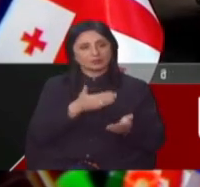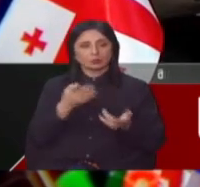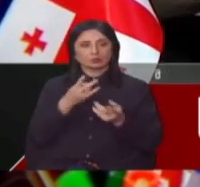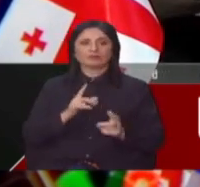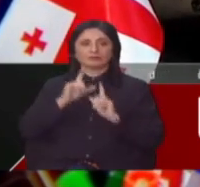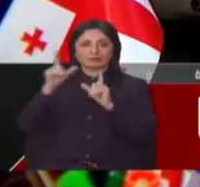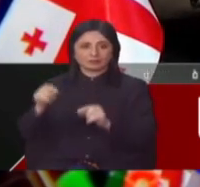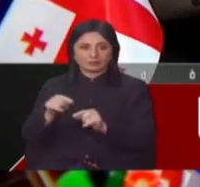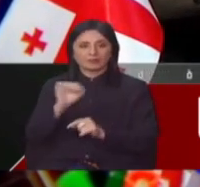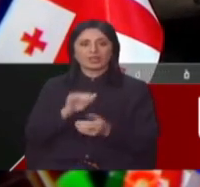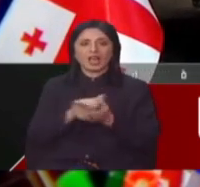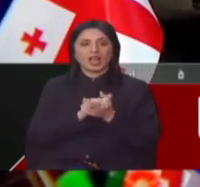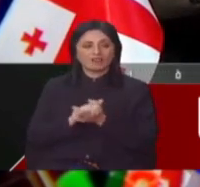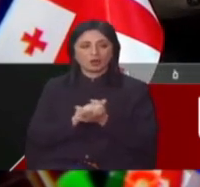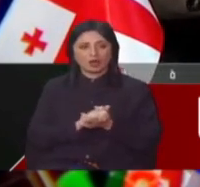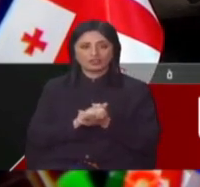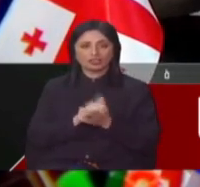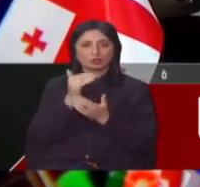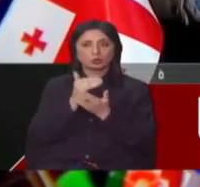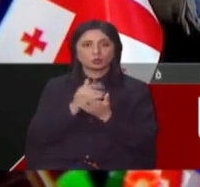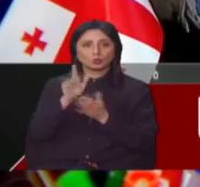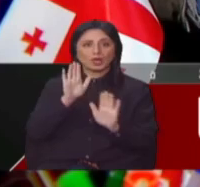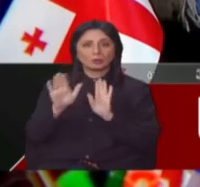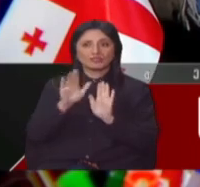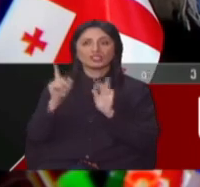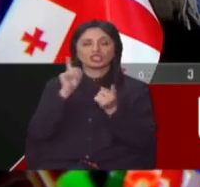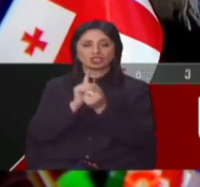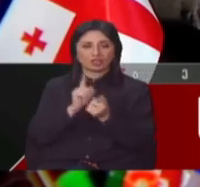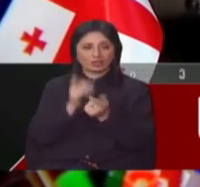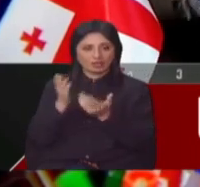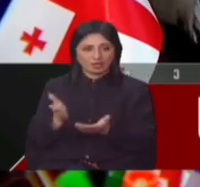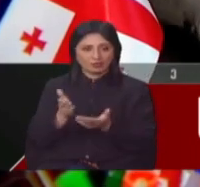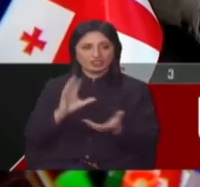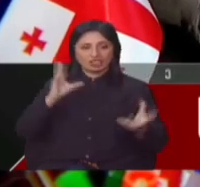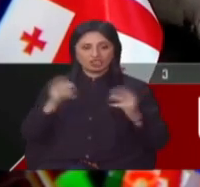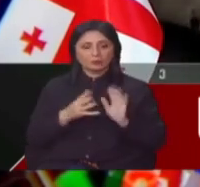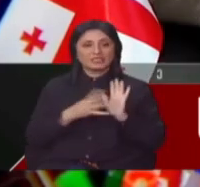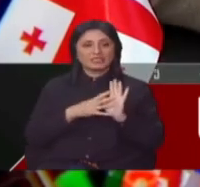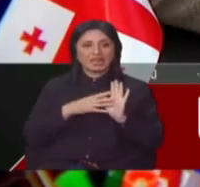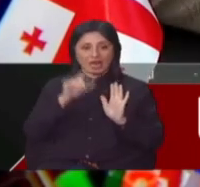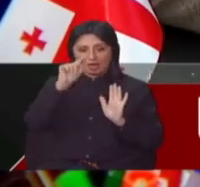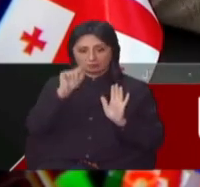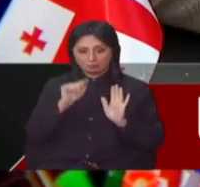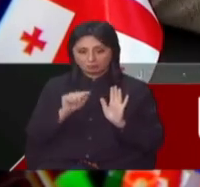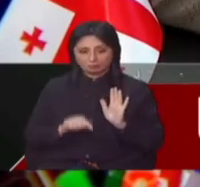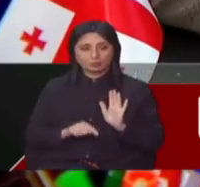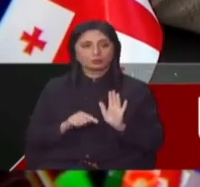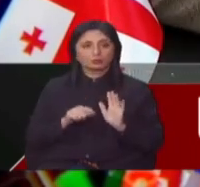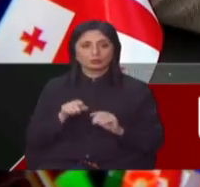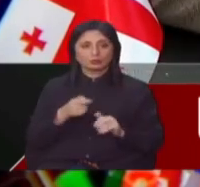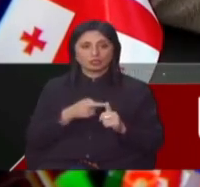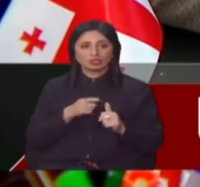არის ევროკავშირის სტრუქტურების ხელმძღვანელებთან შეხვედრები. ჯამში 9 ეპიზოდი არის მოყვანილი